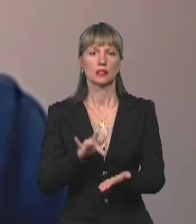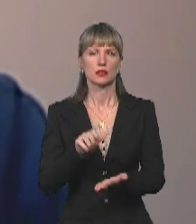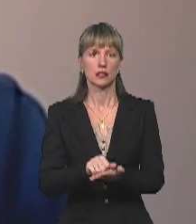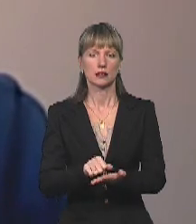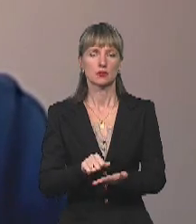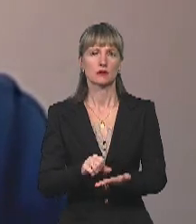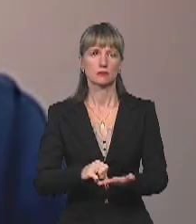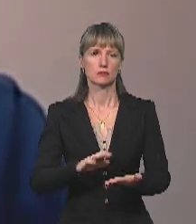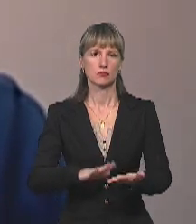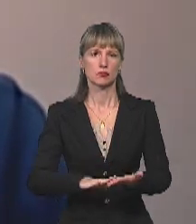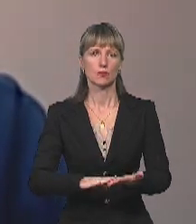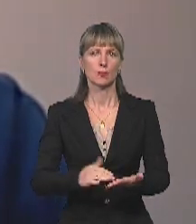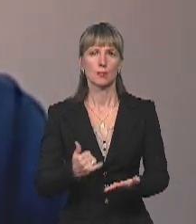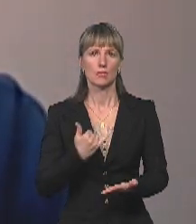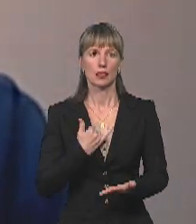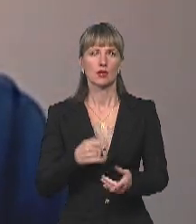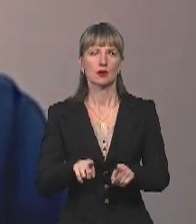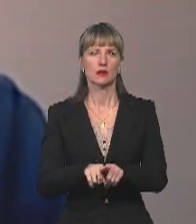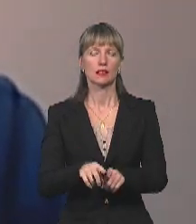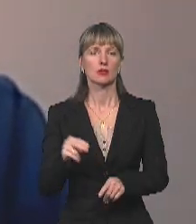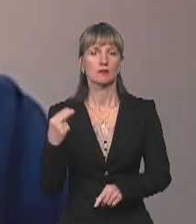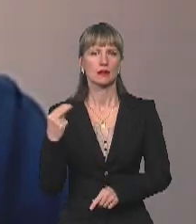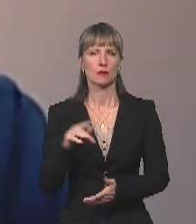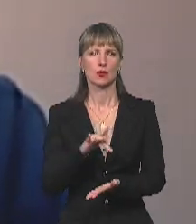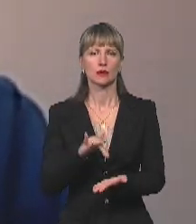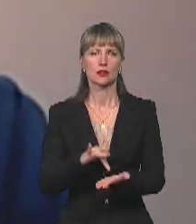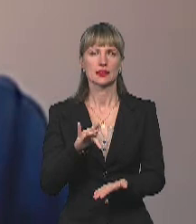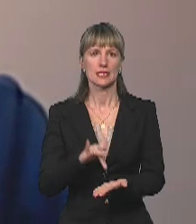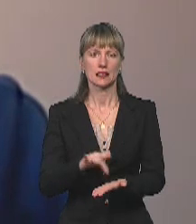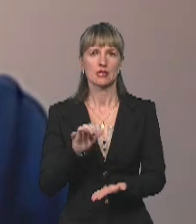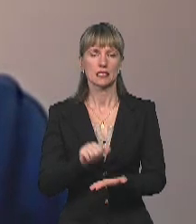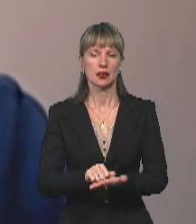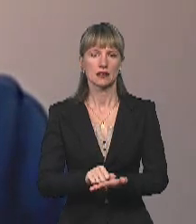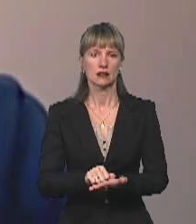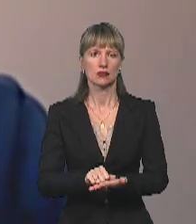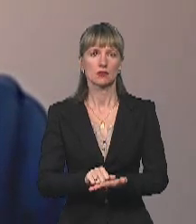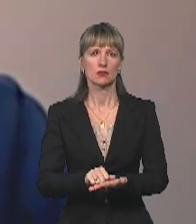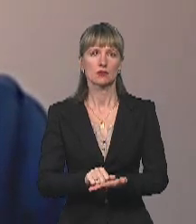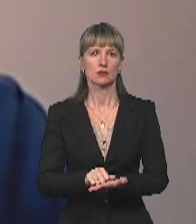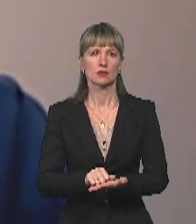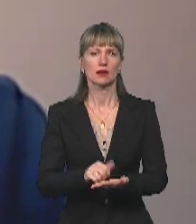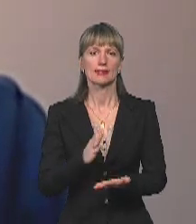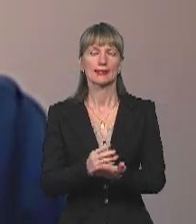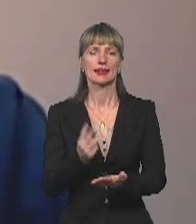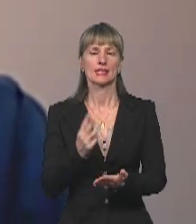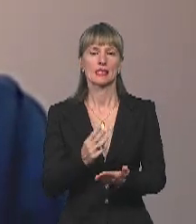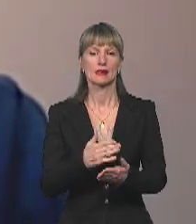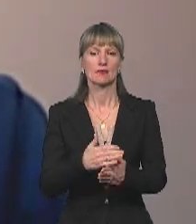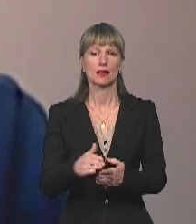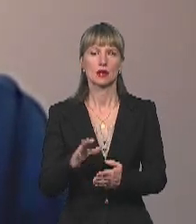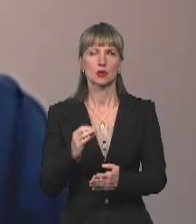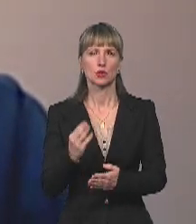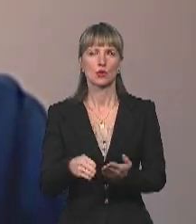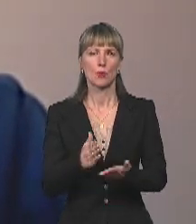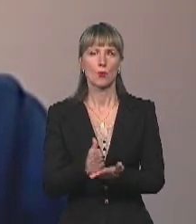відділів. У нас не так, Запорізький міський центр зайнятості і три відділи по наданню соціальних послуг. Ну,